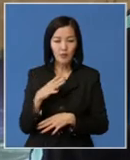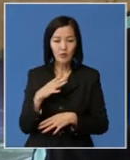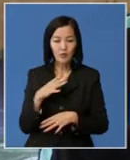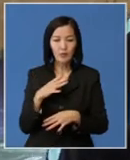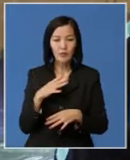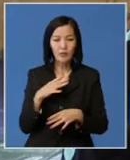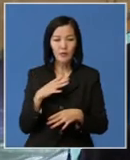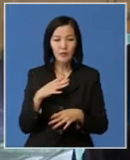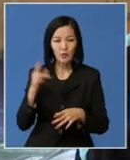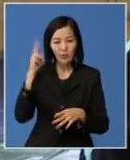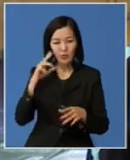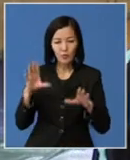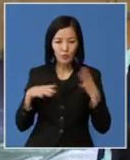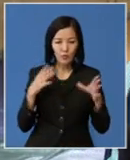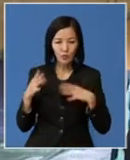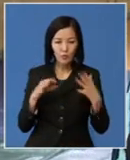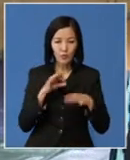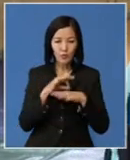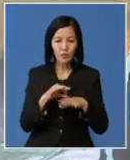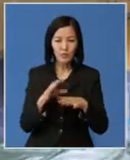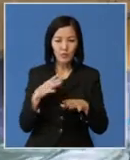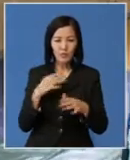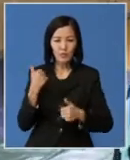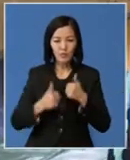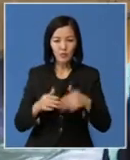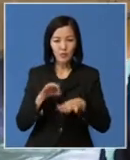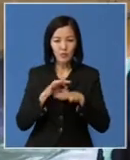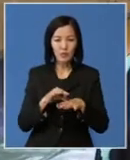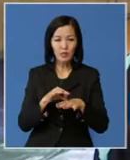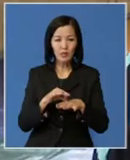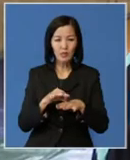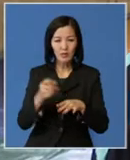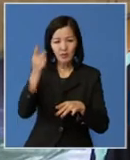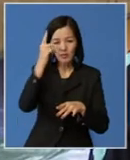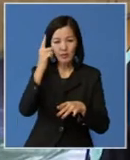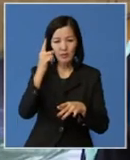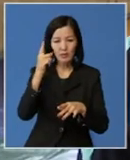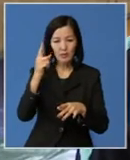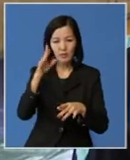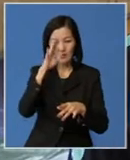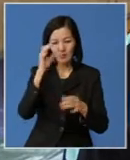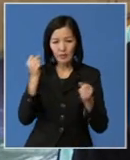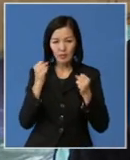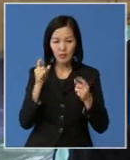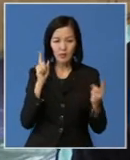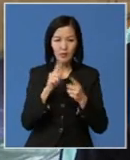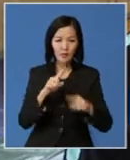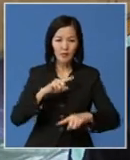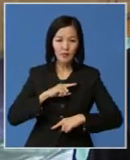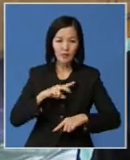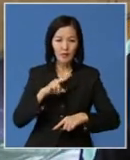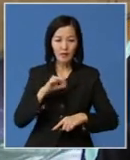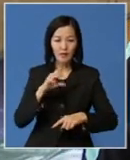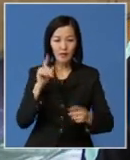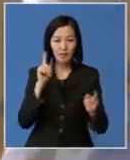жақты оқу жаттығы жиынын өткіздік. Сосын жарыс болып, көбінесе неміс балуандармен шықтым. Және финалда ойында Латвия